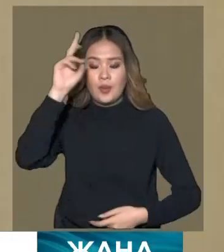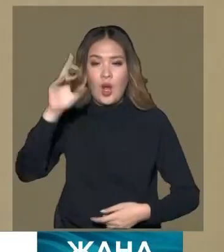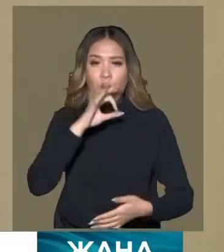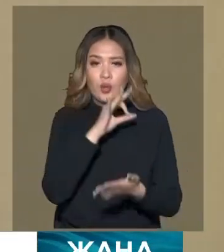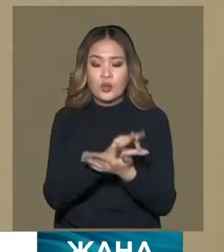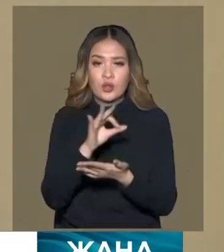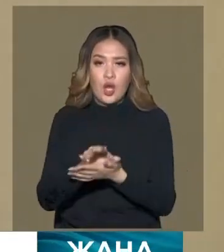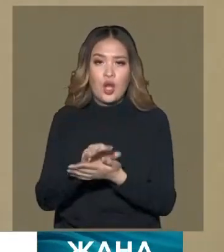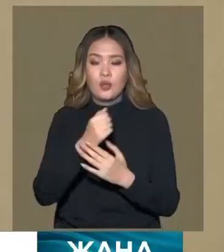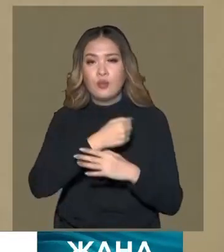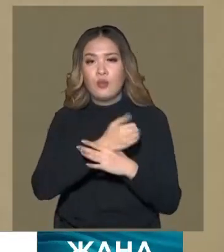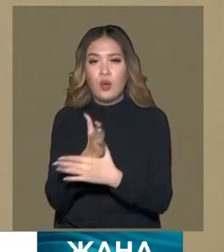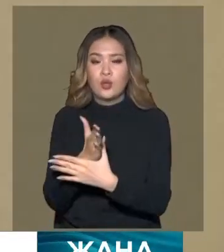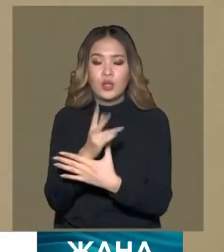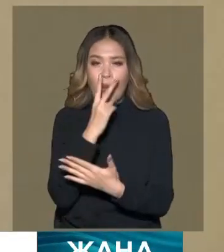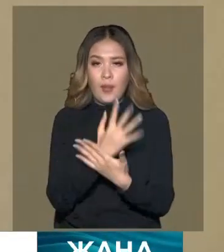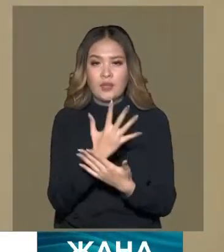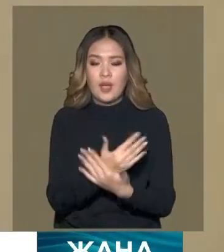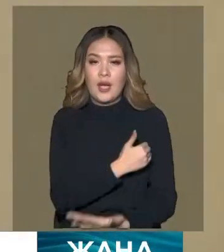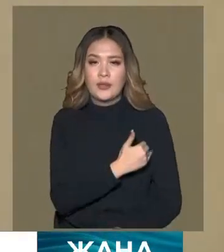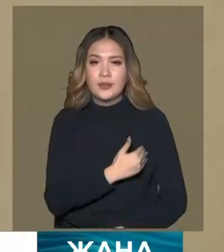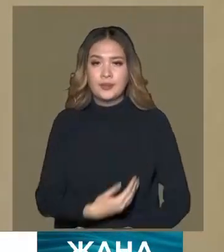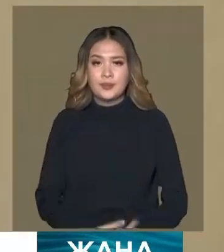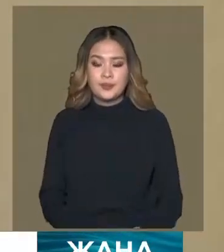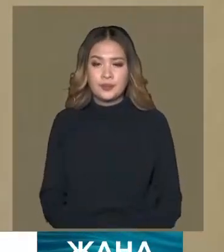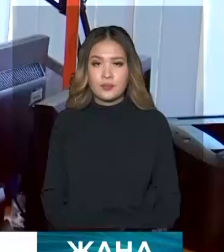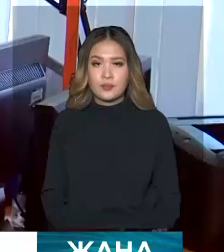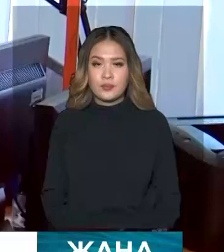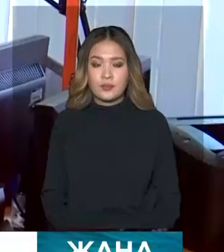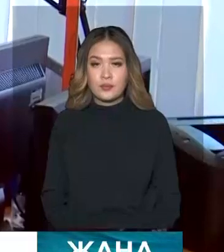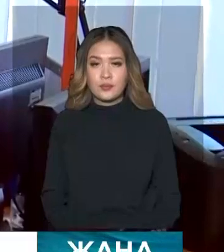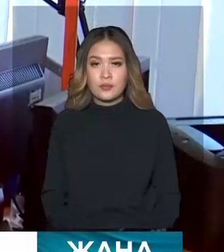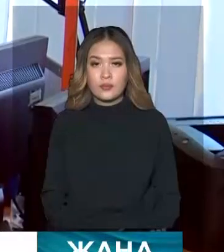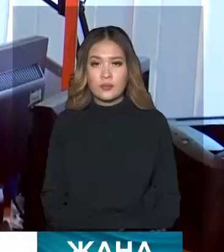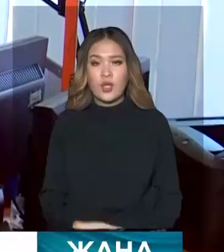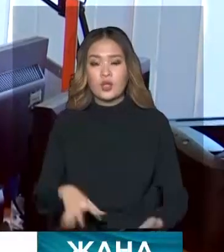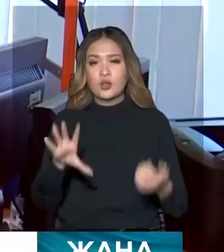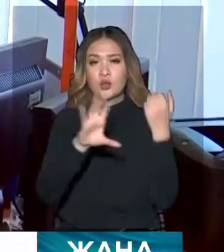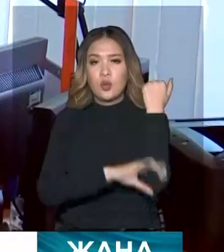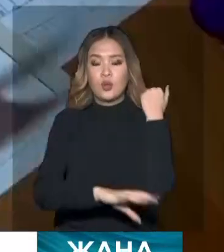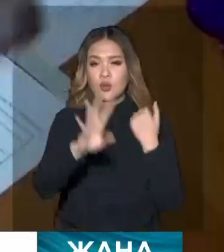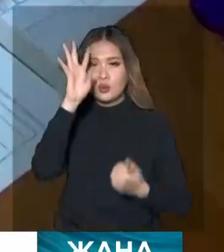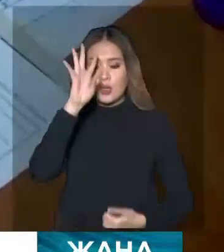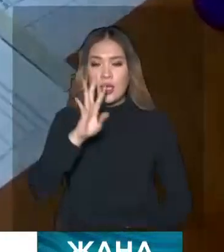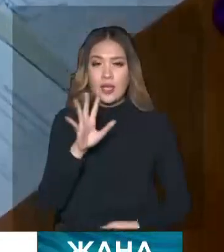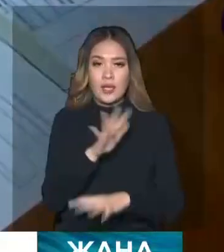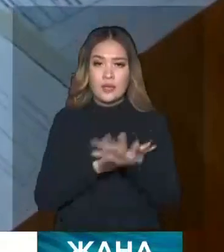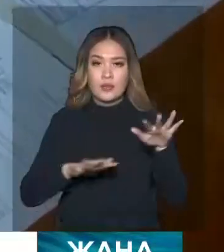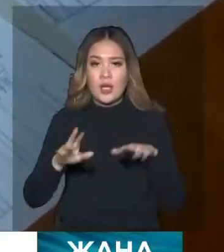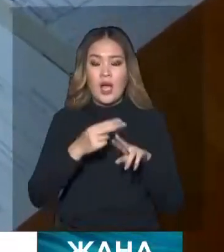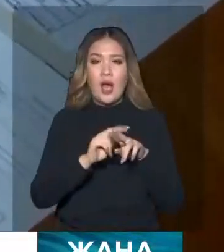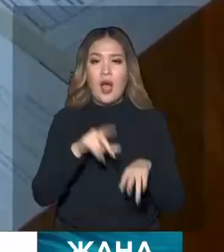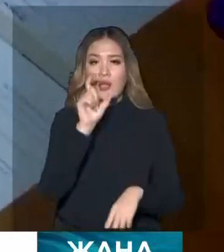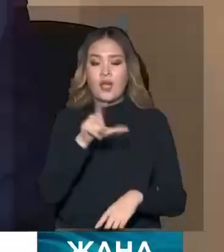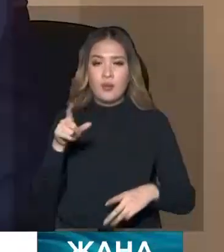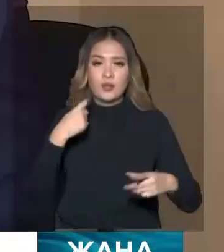органдармен жауапкершілікті бөлісу мәселелері қайта қаралуда. Соңғы 4 айда елімізде адам